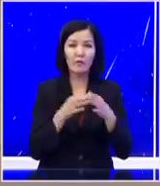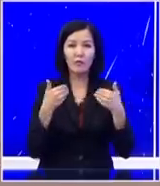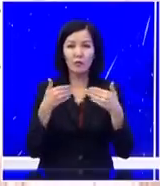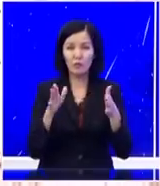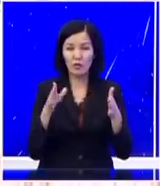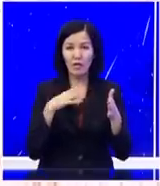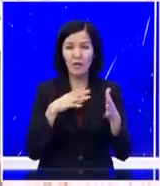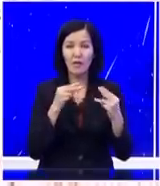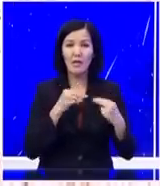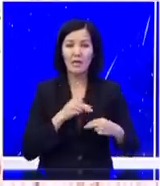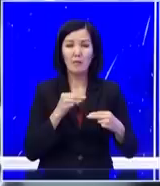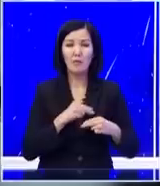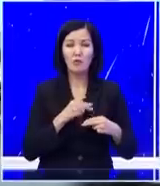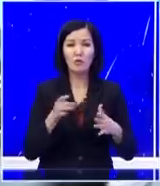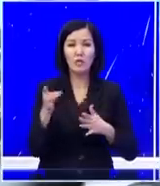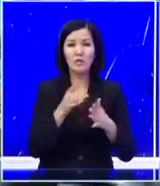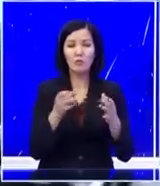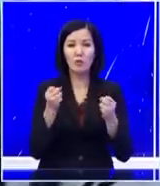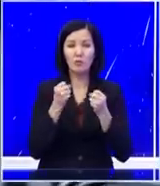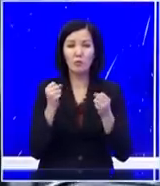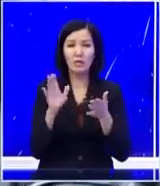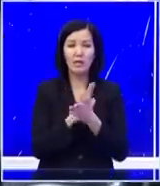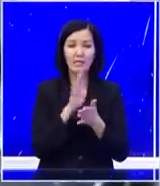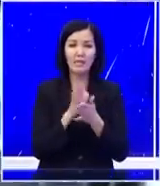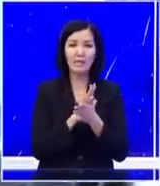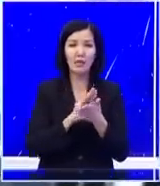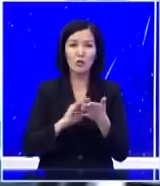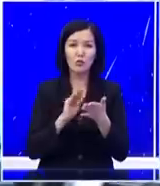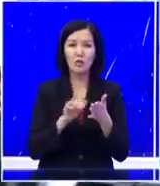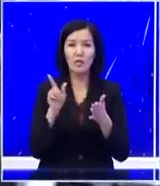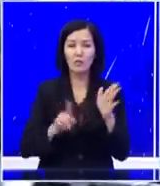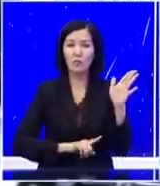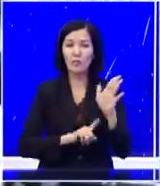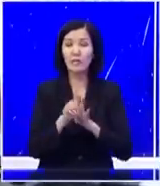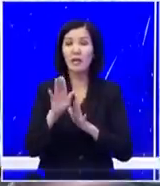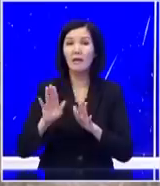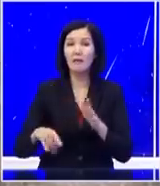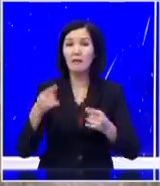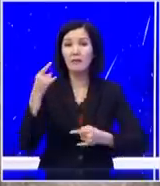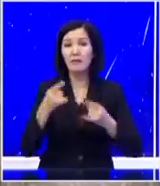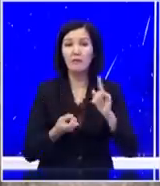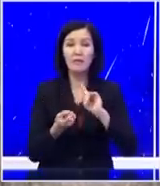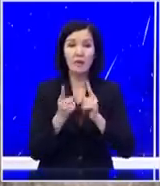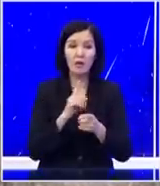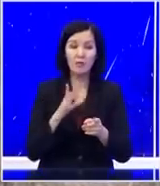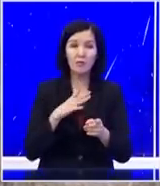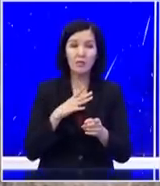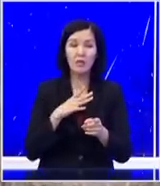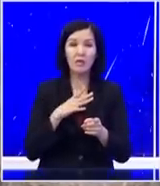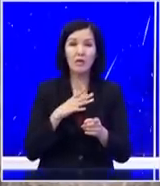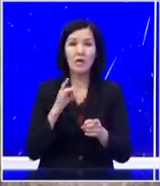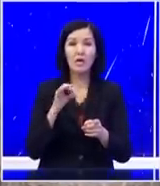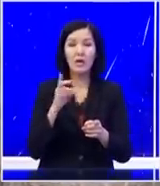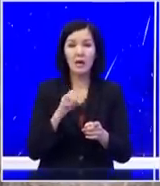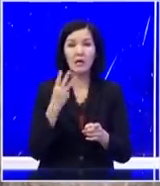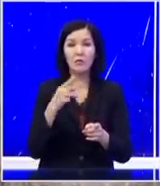түлегі. Еңбек жолын республикалық спорт газетінде тілші қызметінен бастады. Кейін телевидение саласына ауысты. Рахат, 31